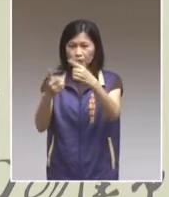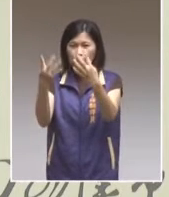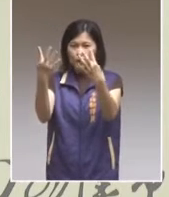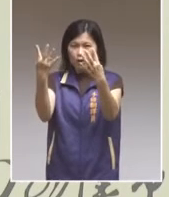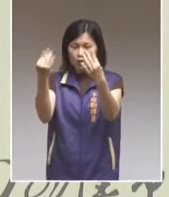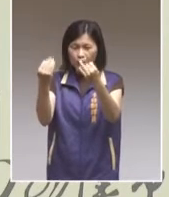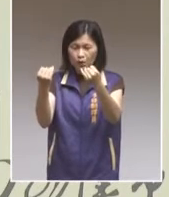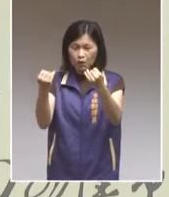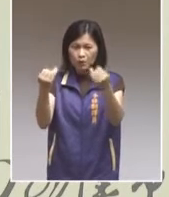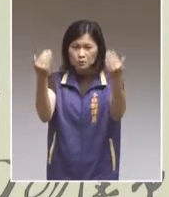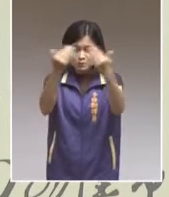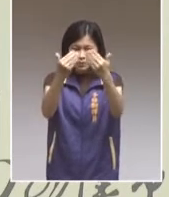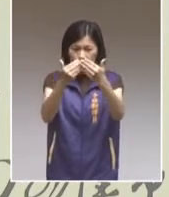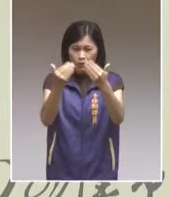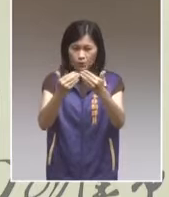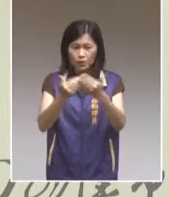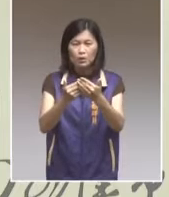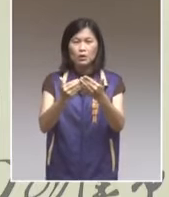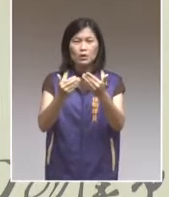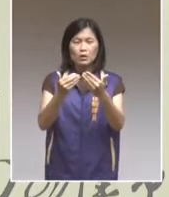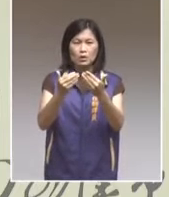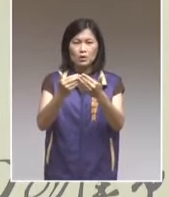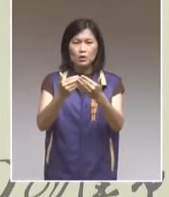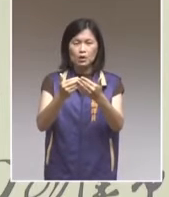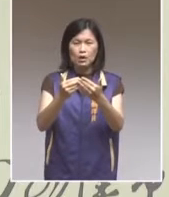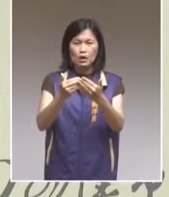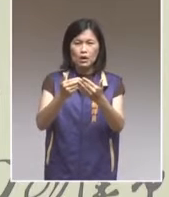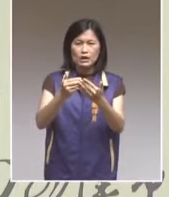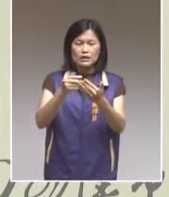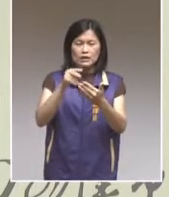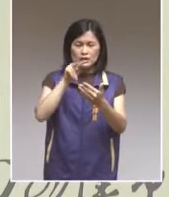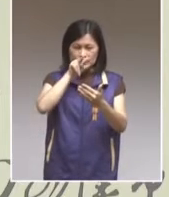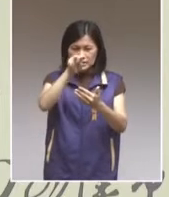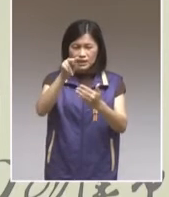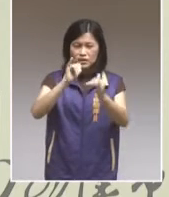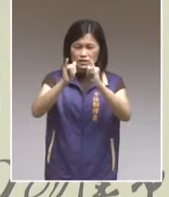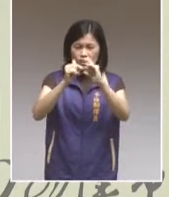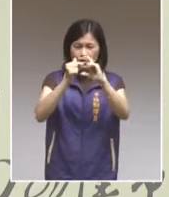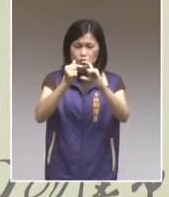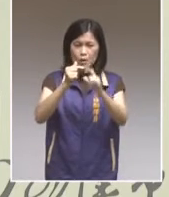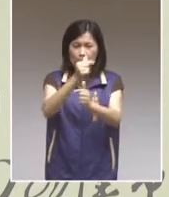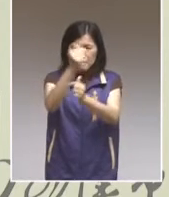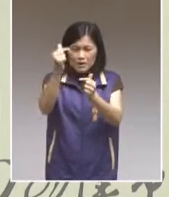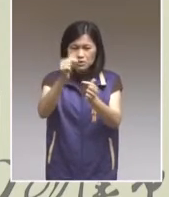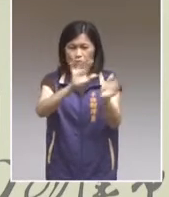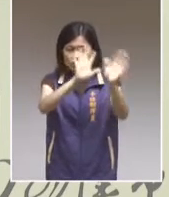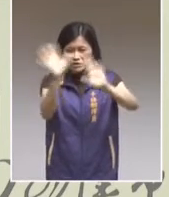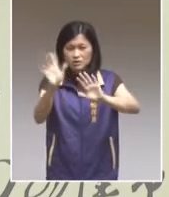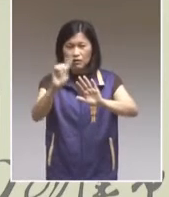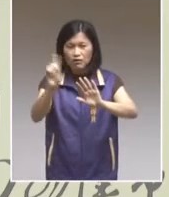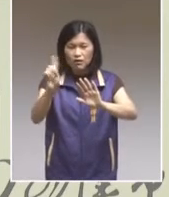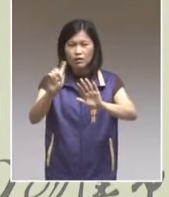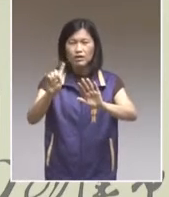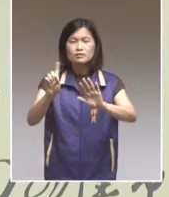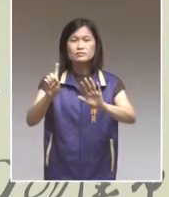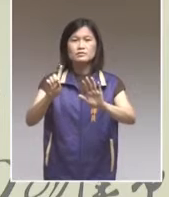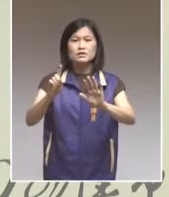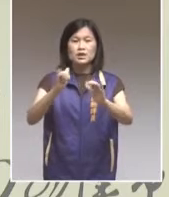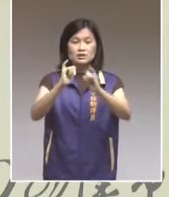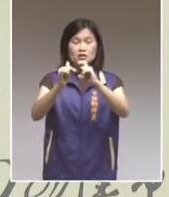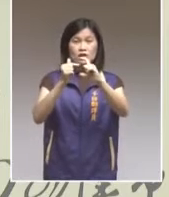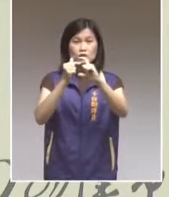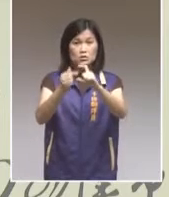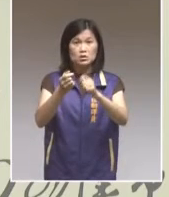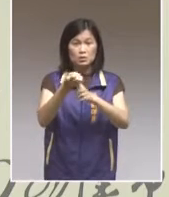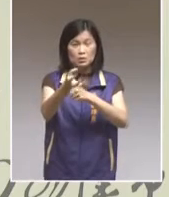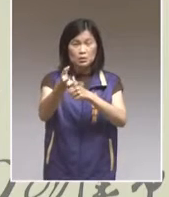这个才是会是一个比较啊，可以看到整个社区流行的状况，好，所以在社区里面这